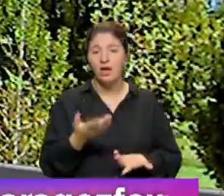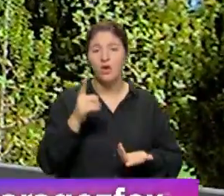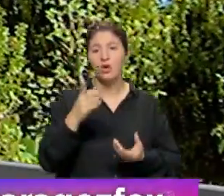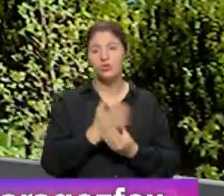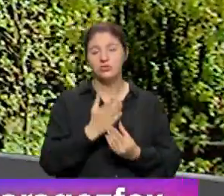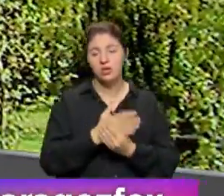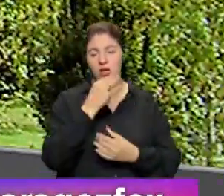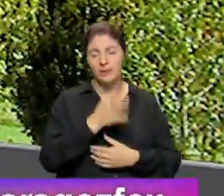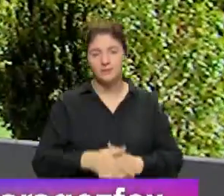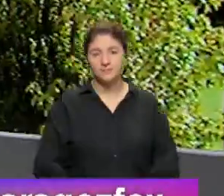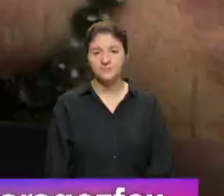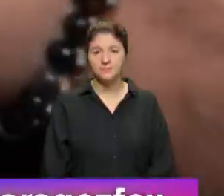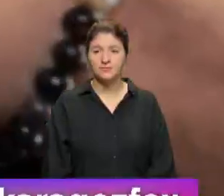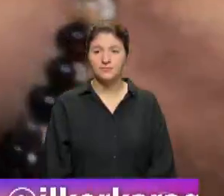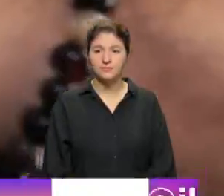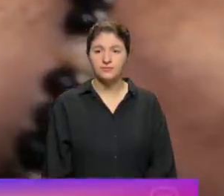dosya var